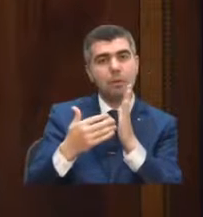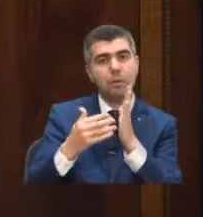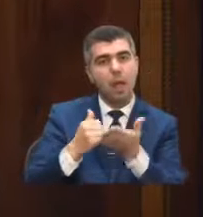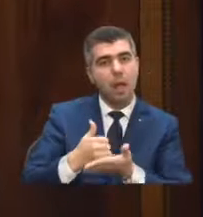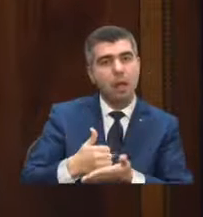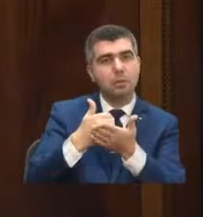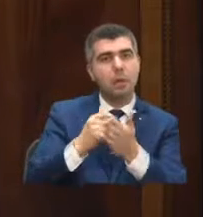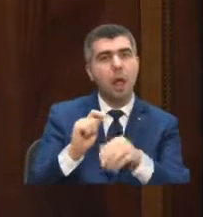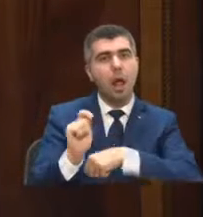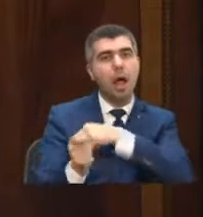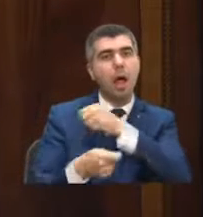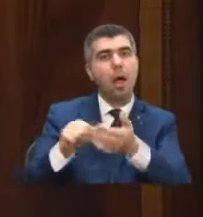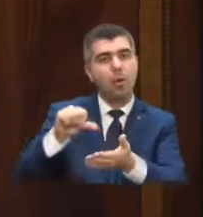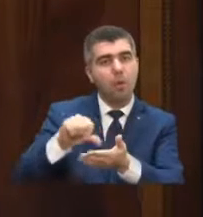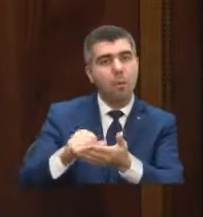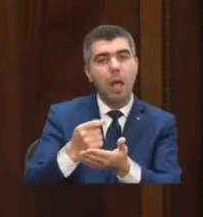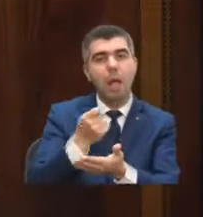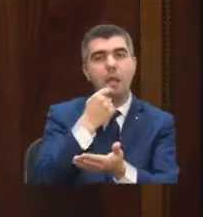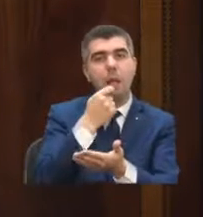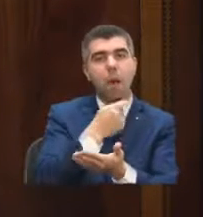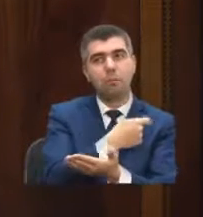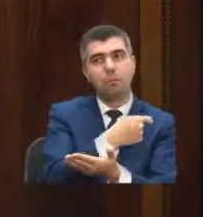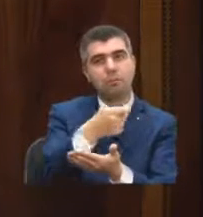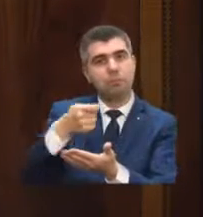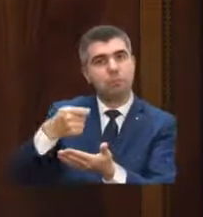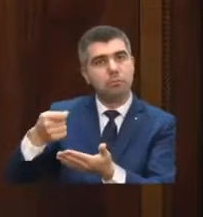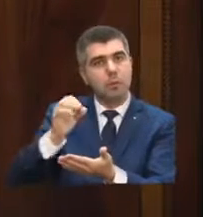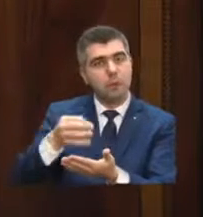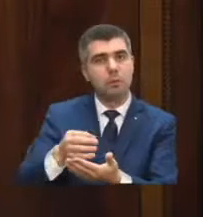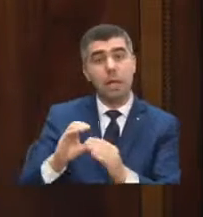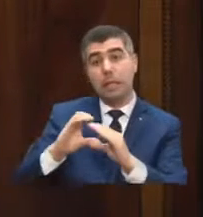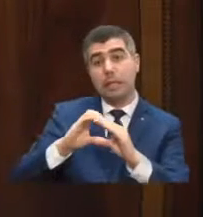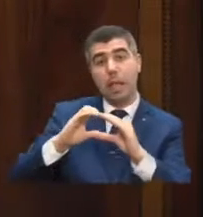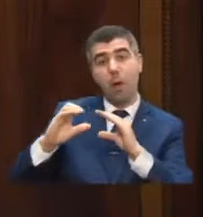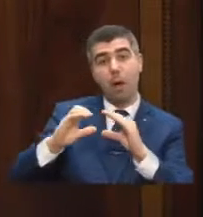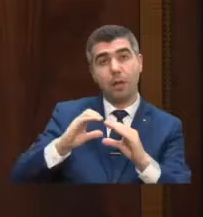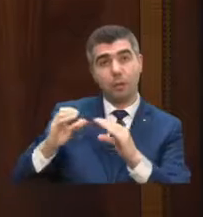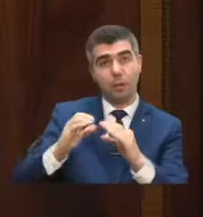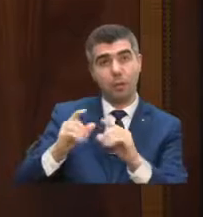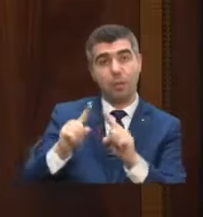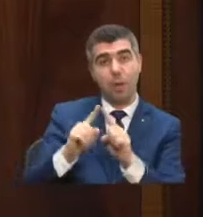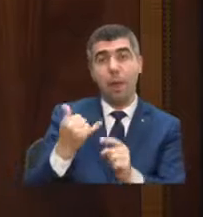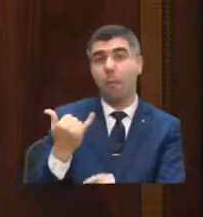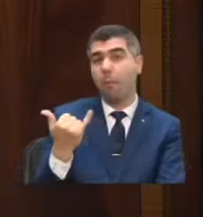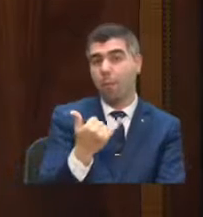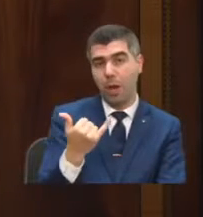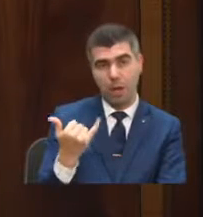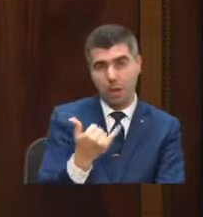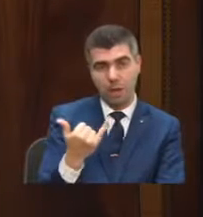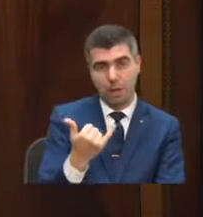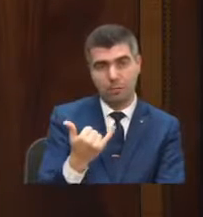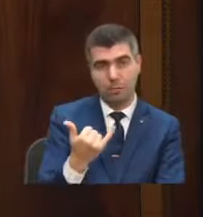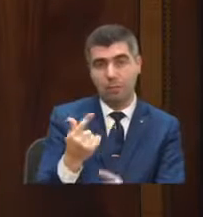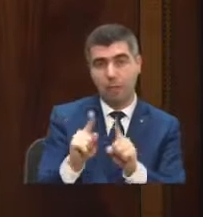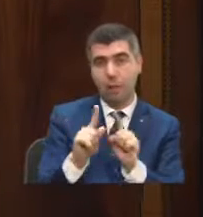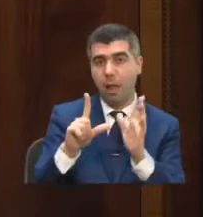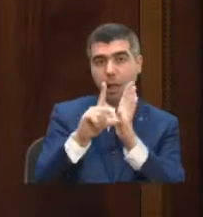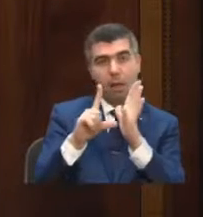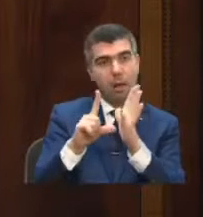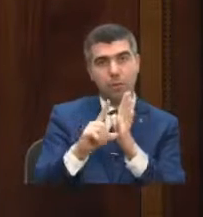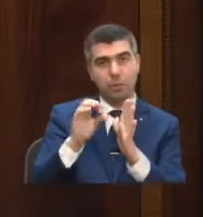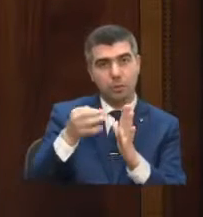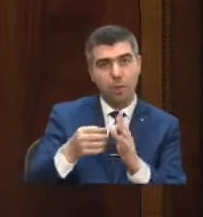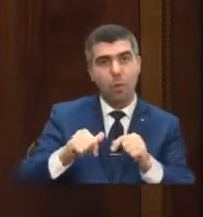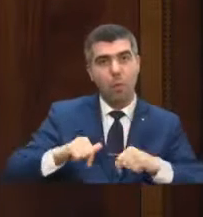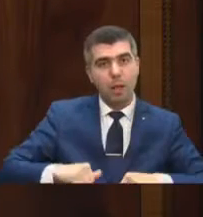وكذلك توفير الدواء، وأنا تكلمت على مسألة الدواء. التواصل بالنسبة لنا مهم لأنه هذا حق دستوري، والوزارة كدير